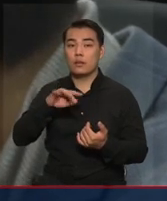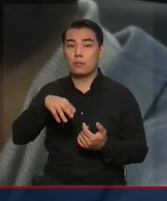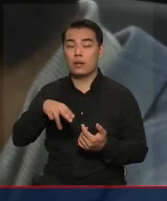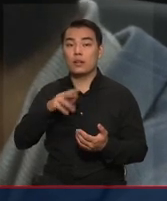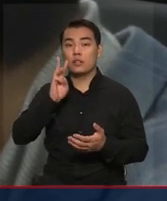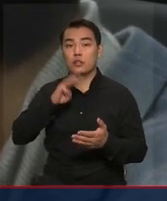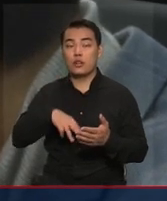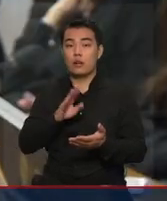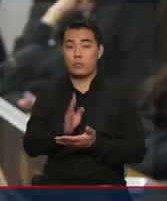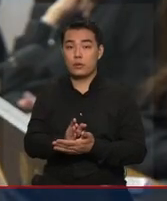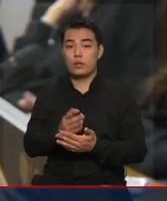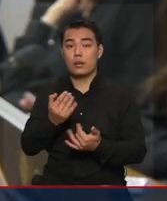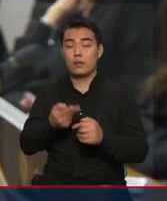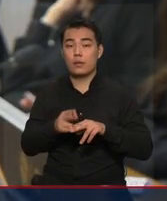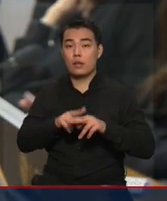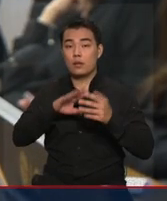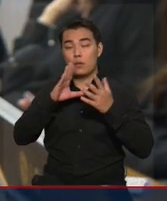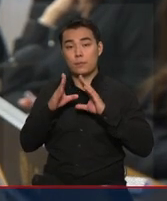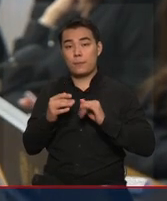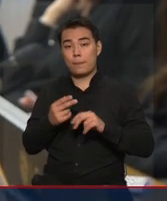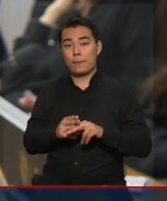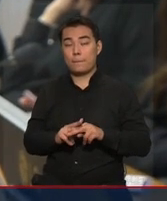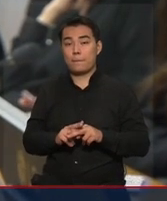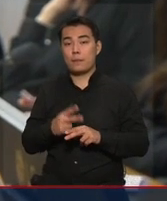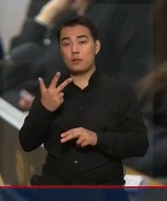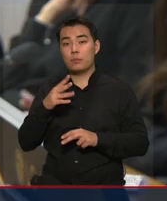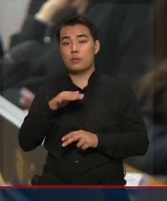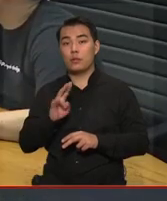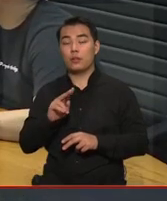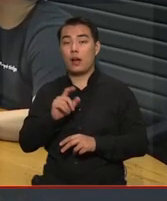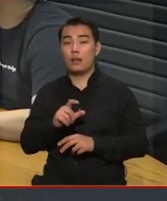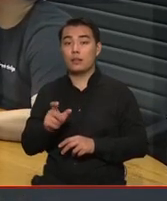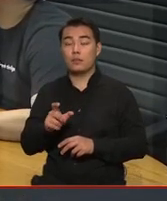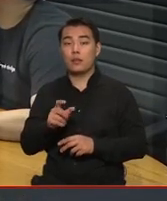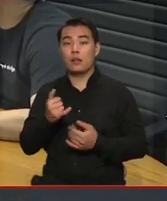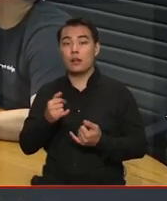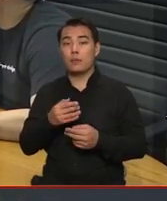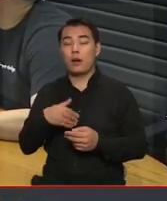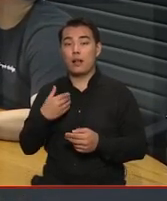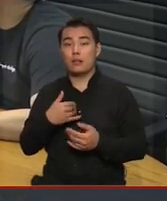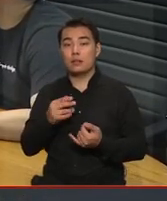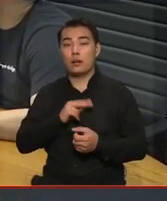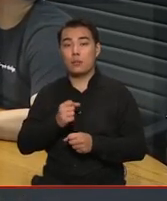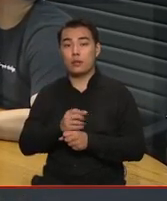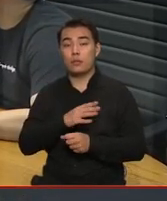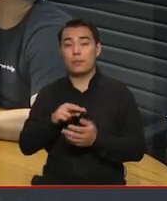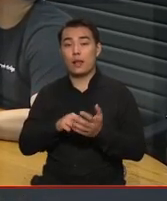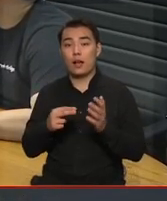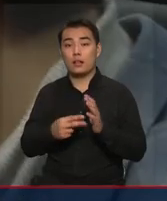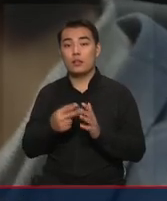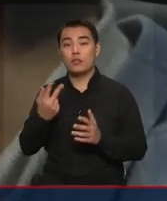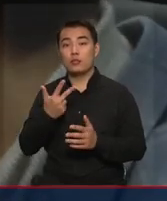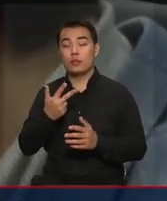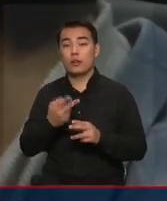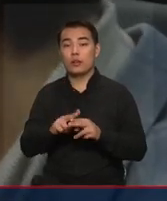айыппұл салынады. Декларацияның бұған дейінгі 2 кезеңінде 3 миллионға жуық адам табыс туралы есеп берген. Ал жоспар бойынша 3-ші